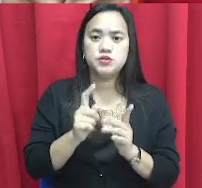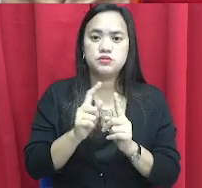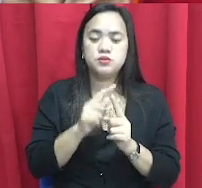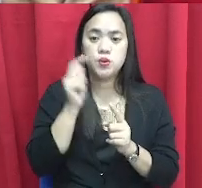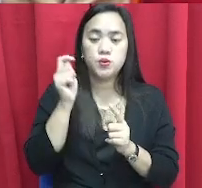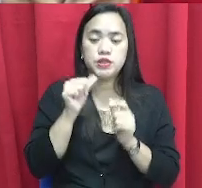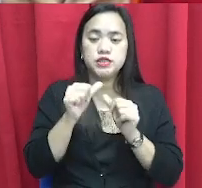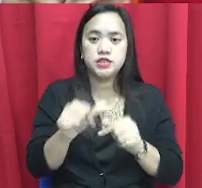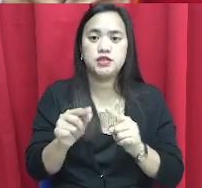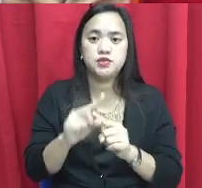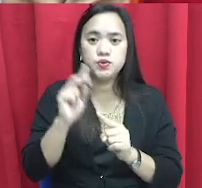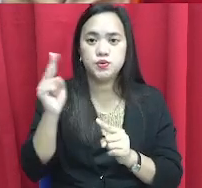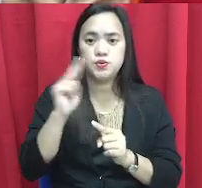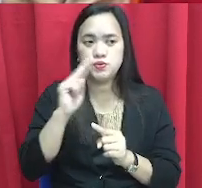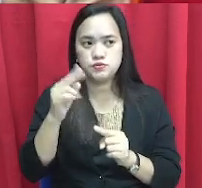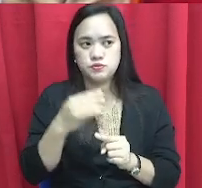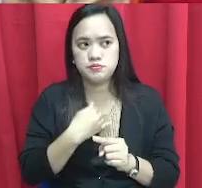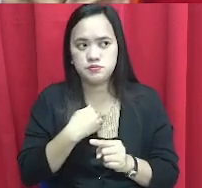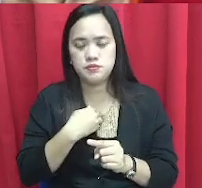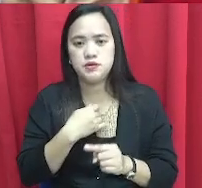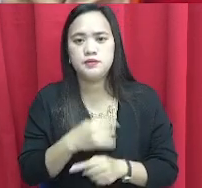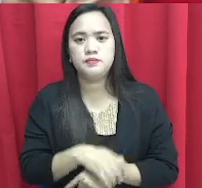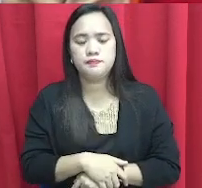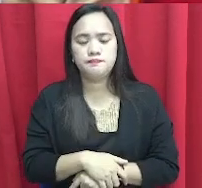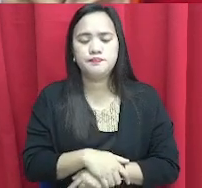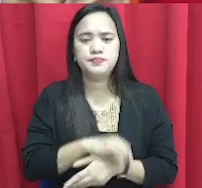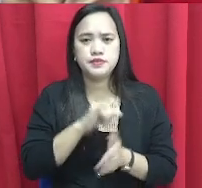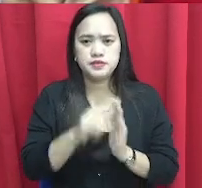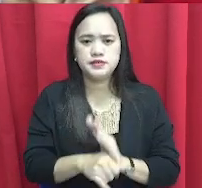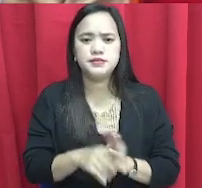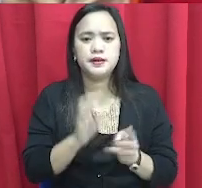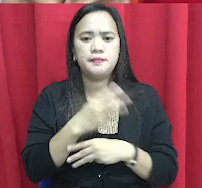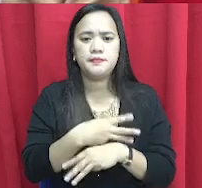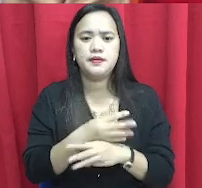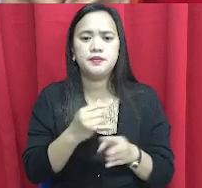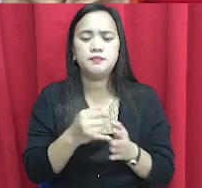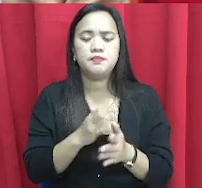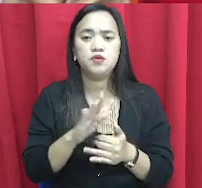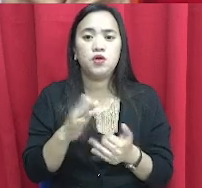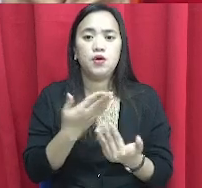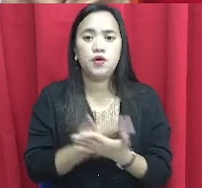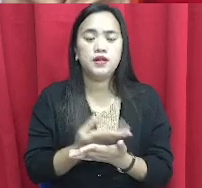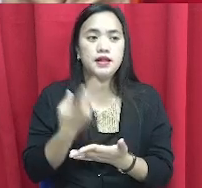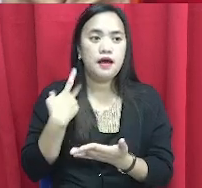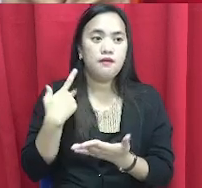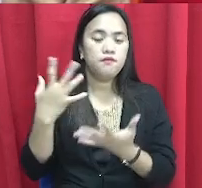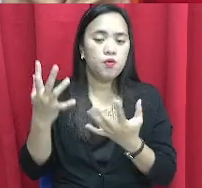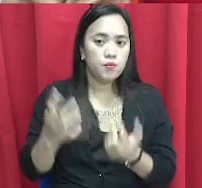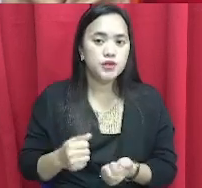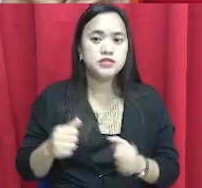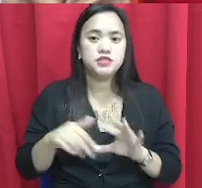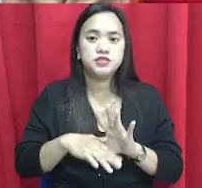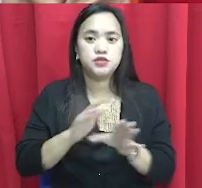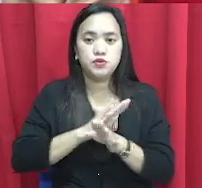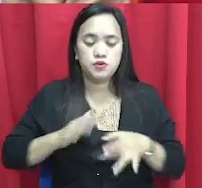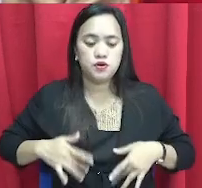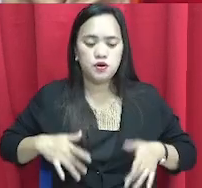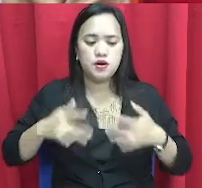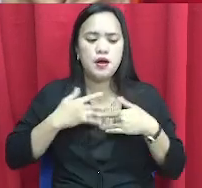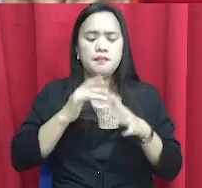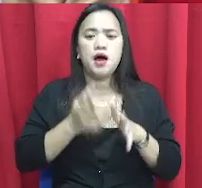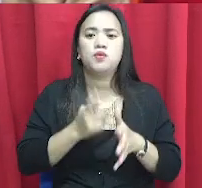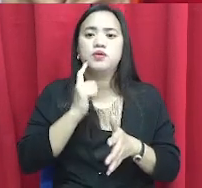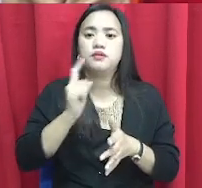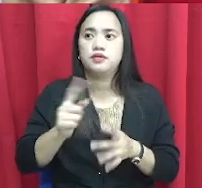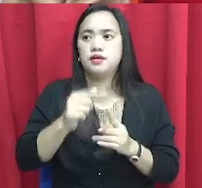nak niyo po Sige lang patibay patibay mo lang ng patibayan ang iyong pananampalataya sa Diyos para m sinasabi sa panginoon na